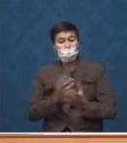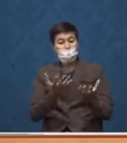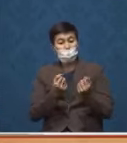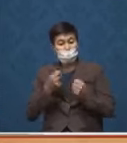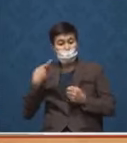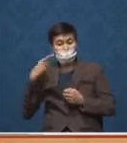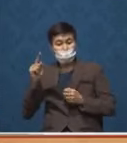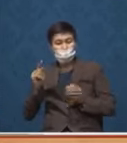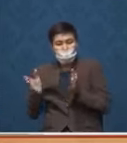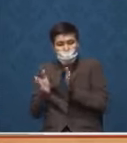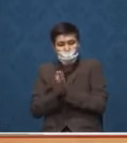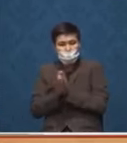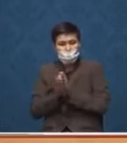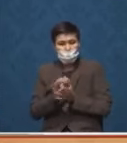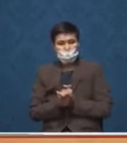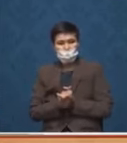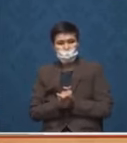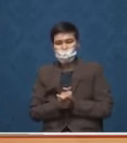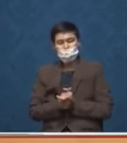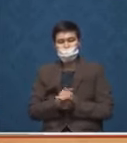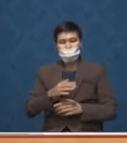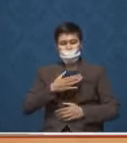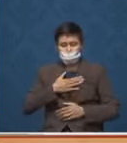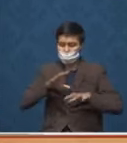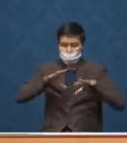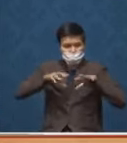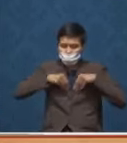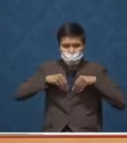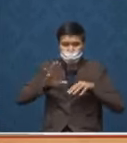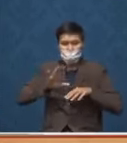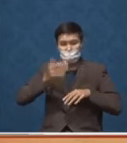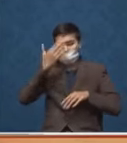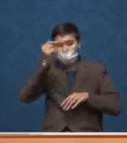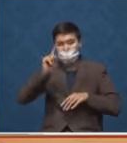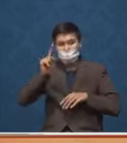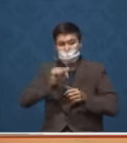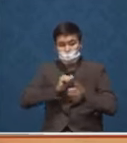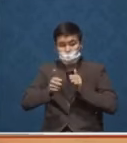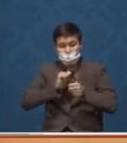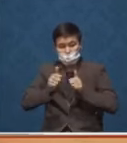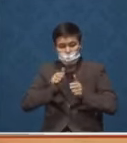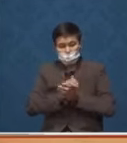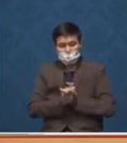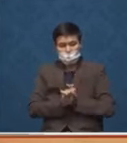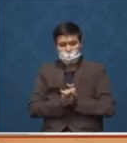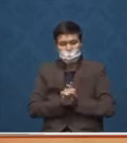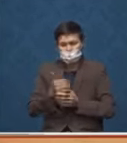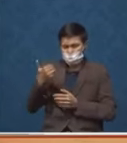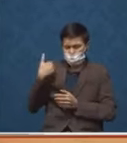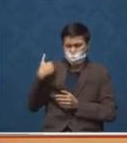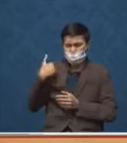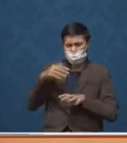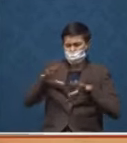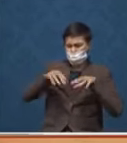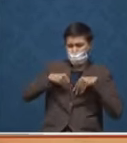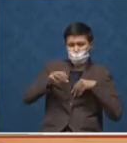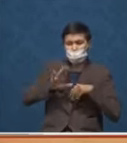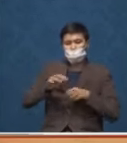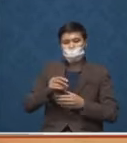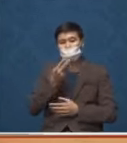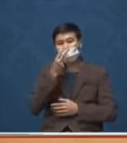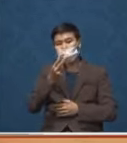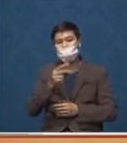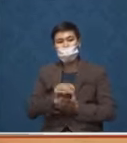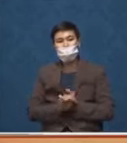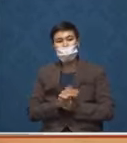ควบรวมอย่างที่คุณบอกจากการหัวเนี่ยเขายังไม่เห็นด้วยเลยเพราะคิดว่าจะเป็นการแข่งขันมีบางอย่างที่เขาไม่เห็นด้วยอ่ะคุณก็ไปดูเองแล้วกันผมไม่อยากพูด